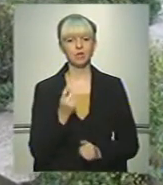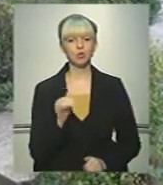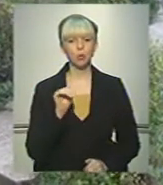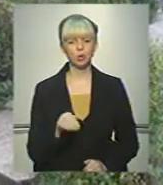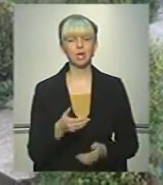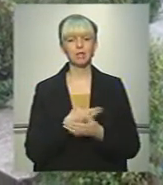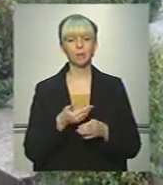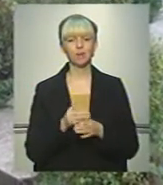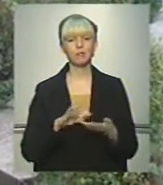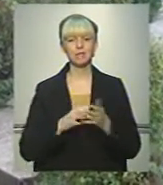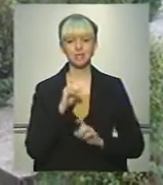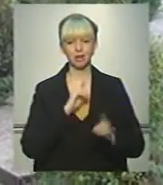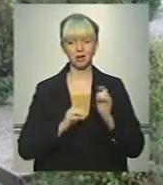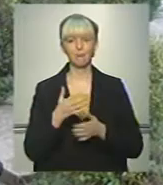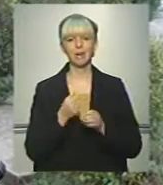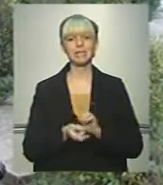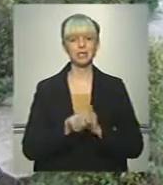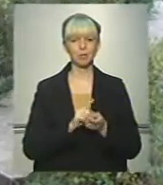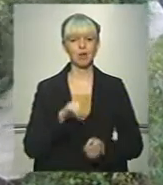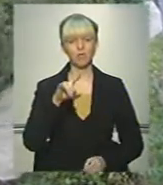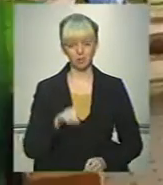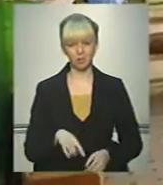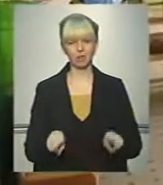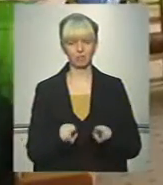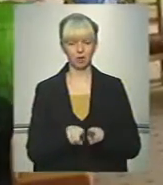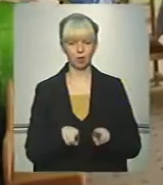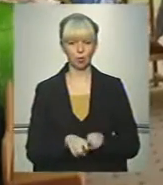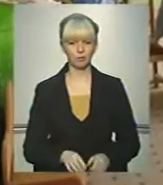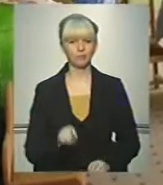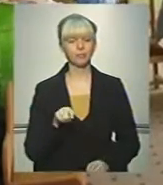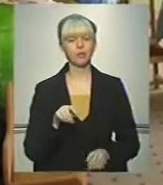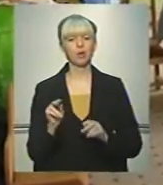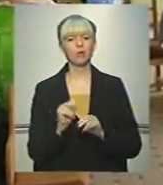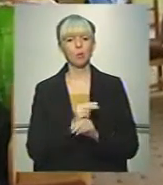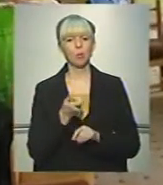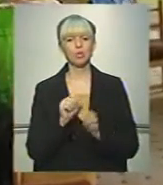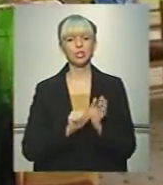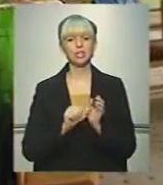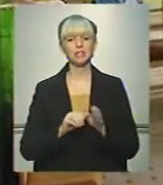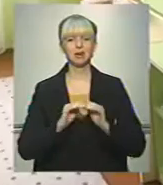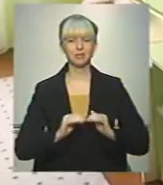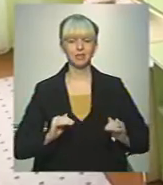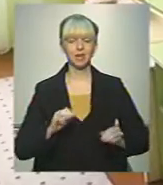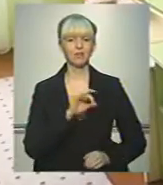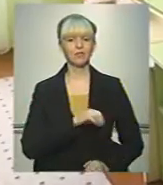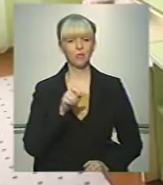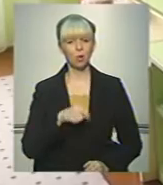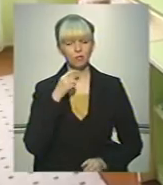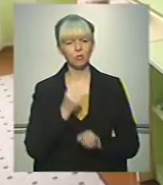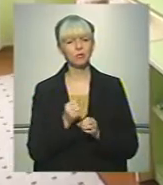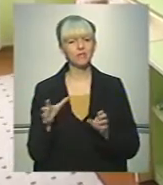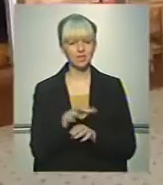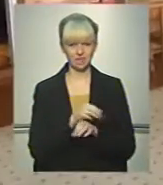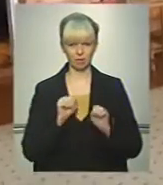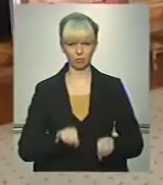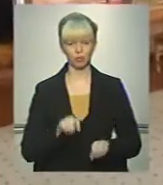нам виділила сільська рада, ми замінили вікна також. Тут виховується понад 60 діток. Вихователі кажуть, роблять все